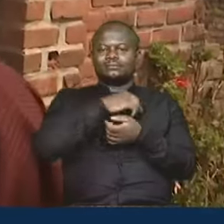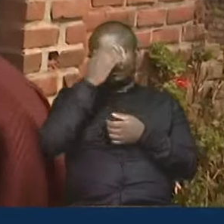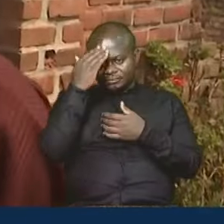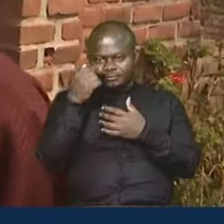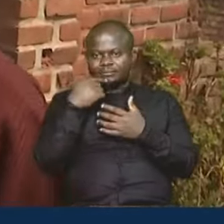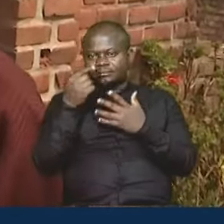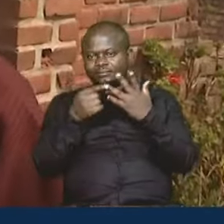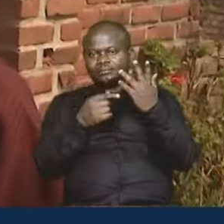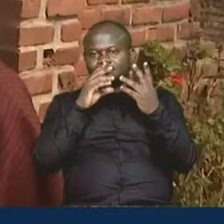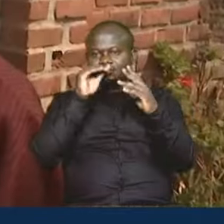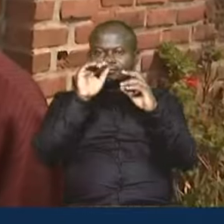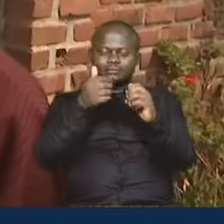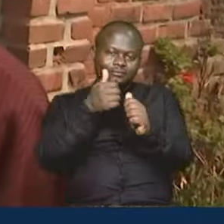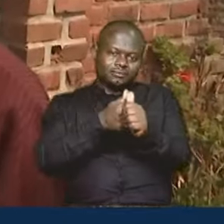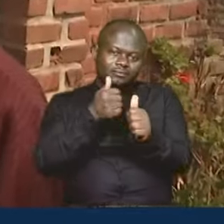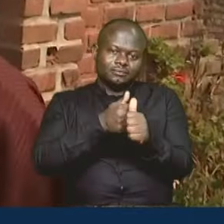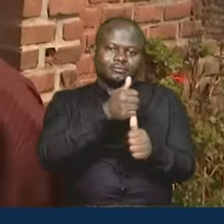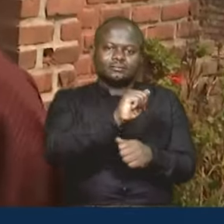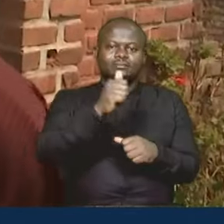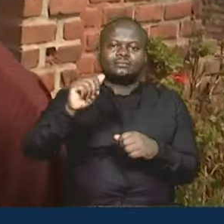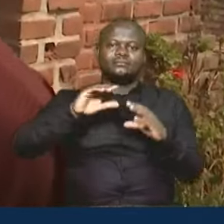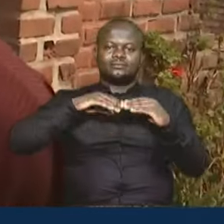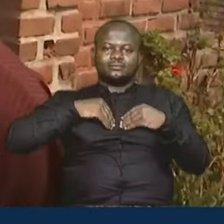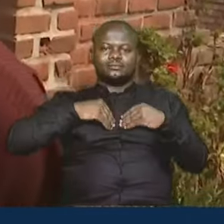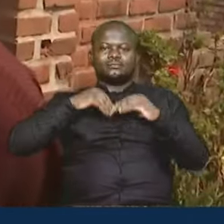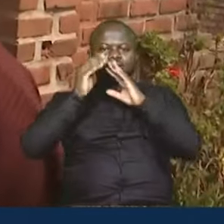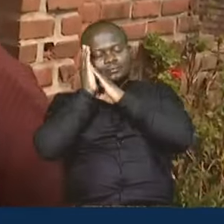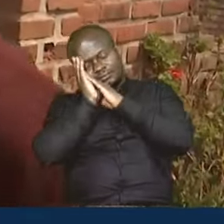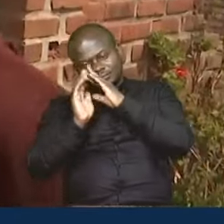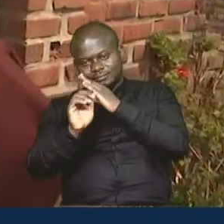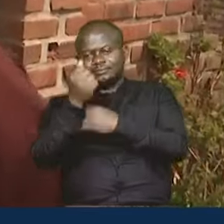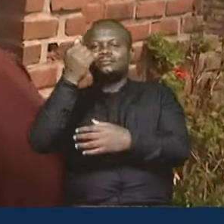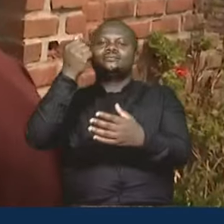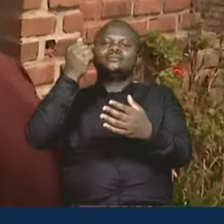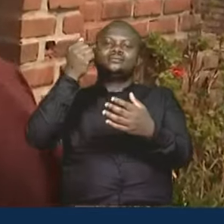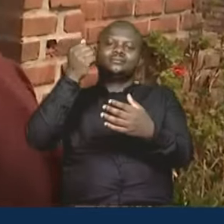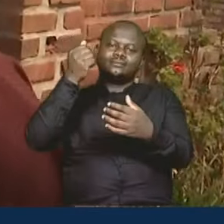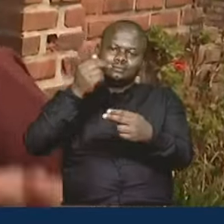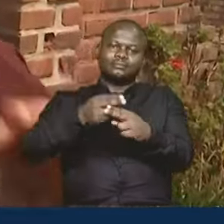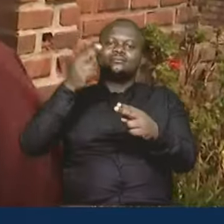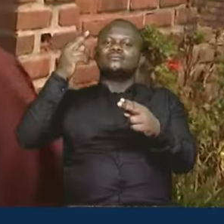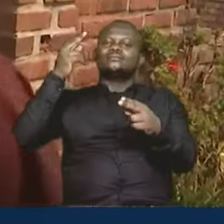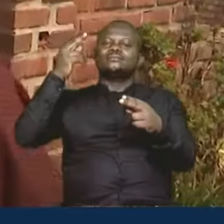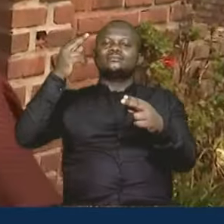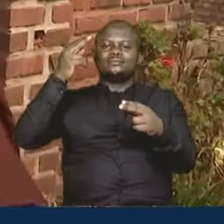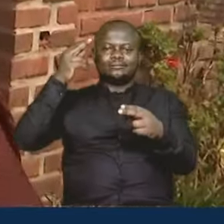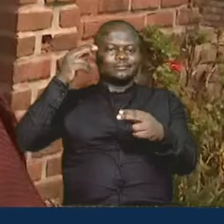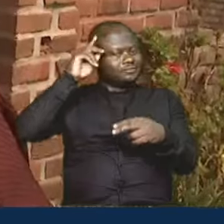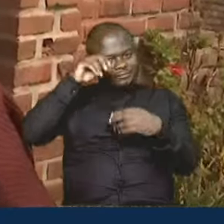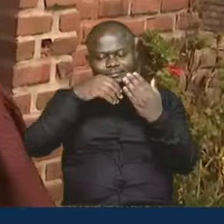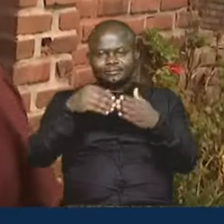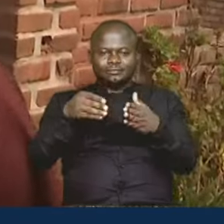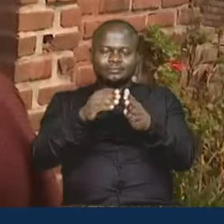cyo kuvuga ngo buri wese yemerewe kubyuka akarota ko yarose ko agomba gushinga